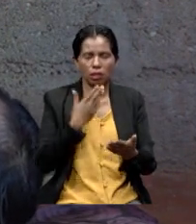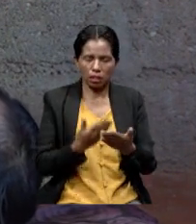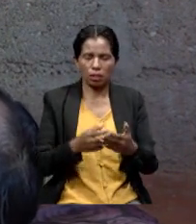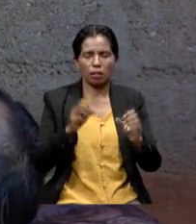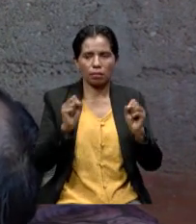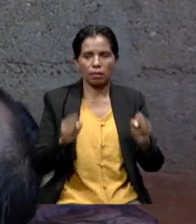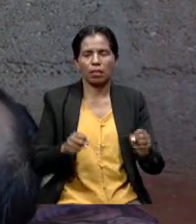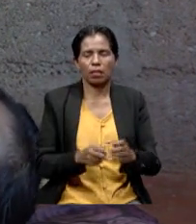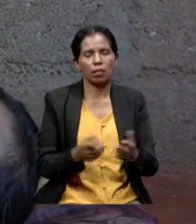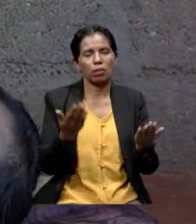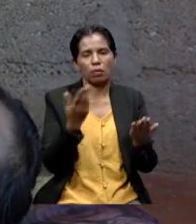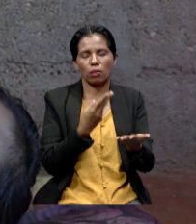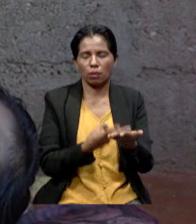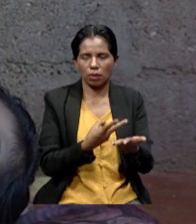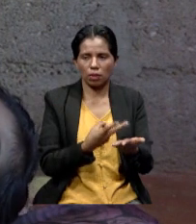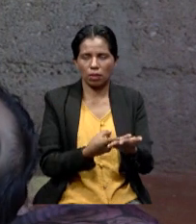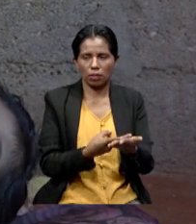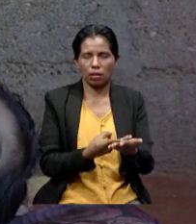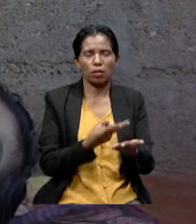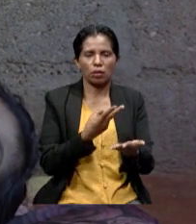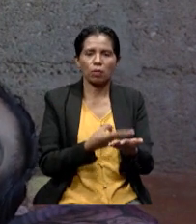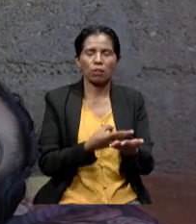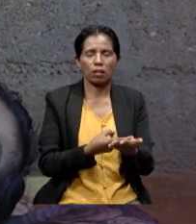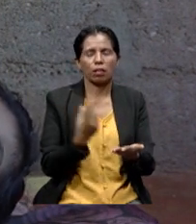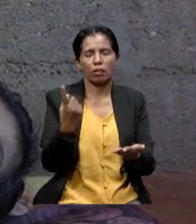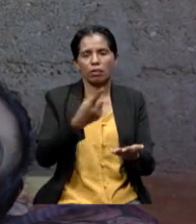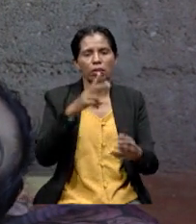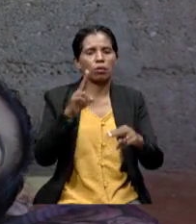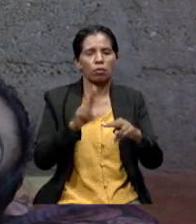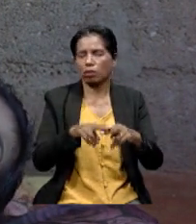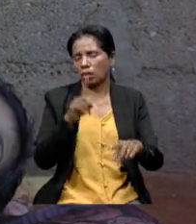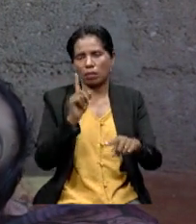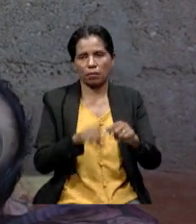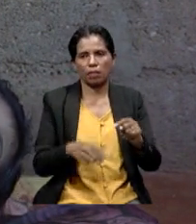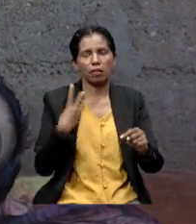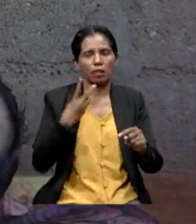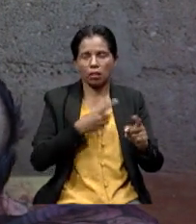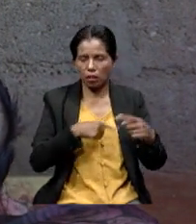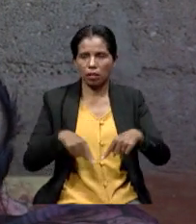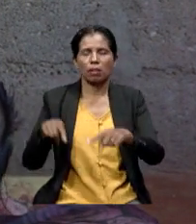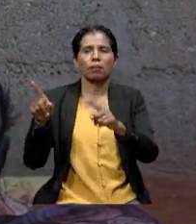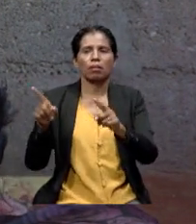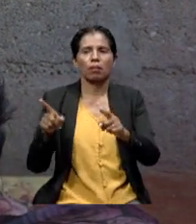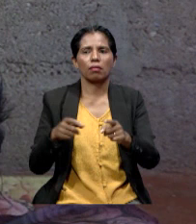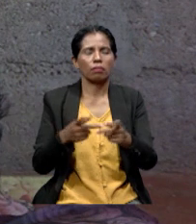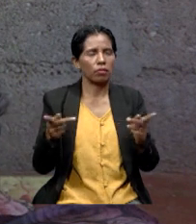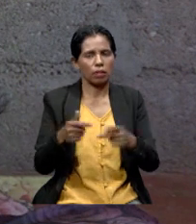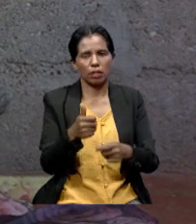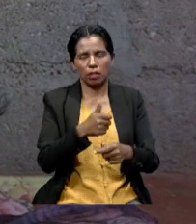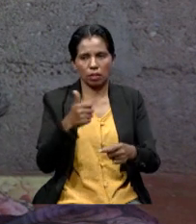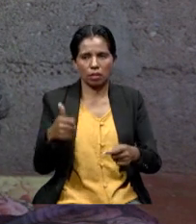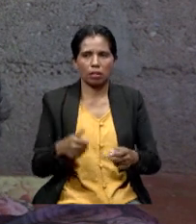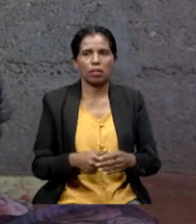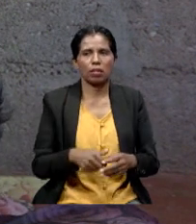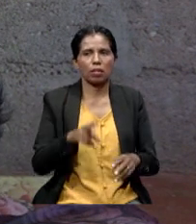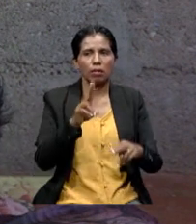gora ni kondisau hansa ni ni turba ni siluan ta ita hansa ita saite ba hansa bate be hatin ruma ga ni ni